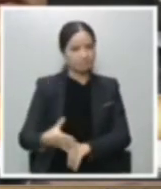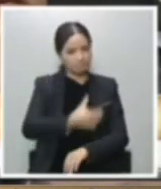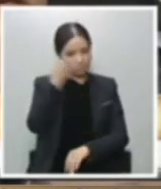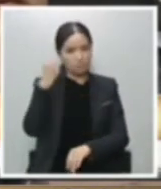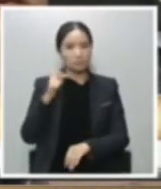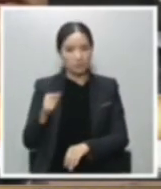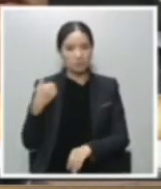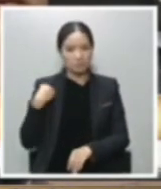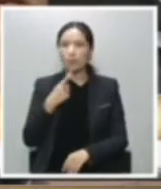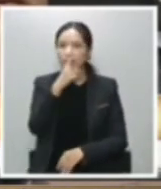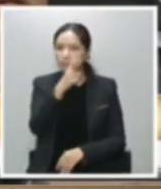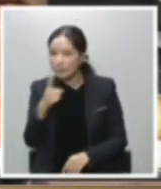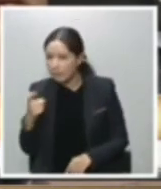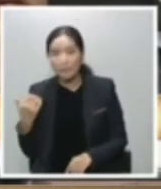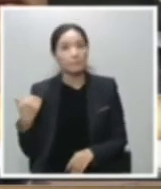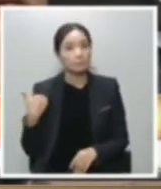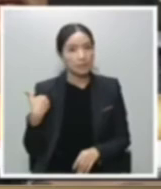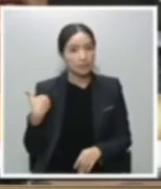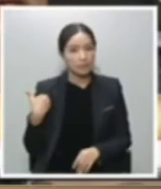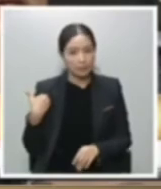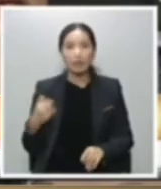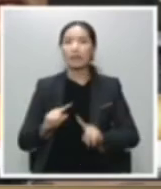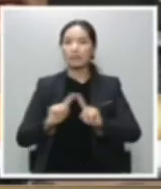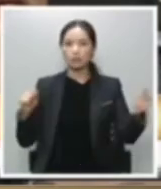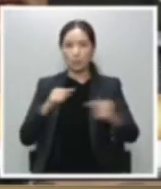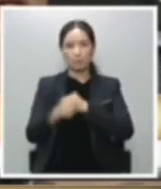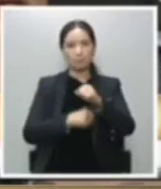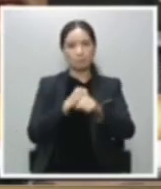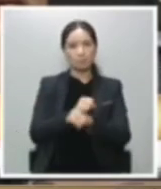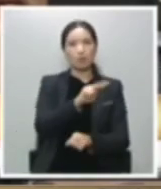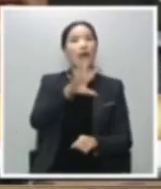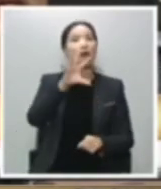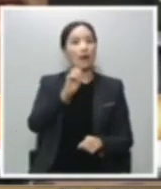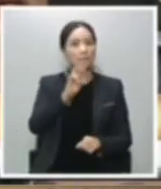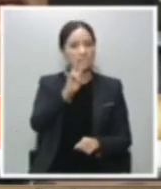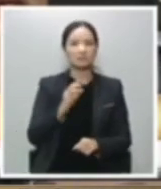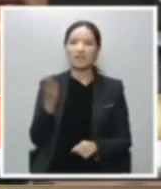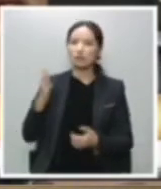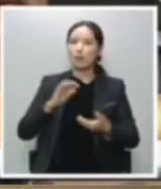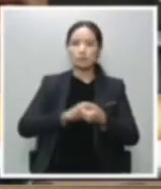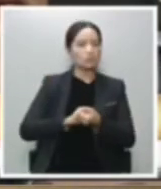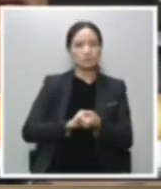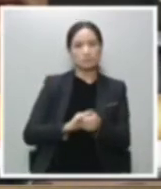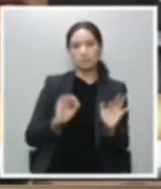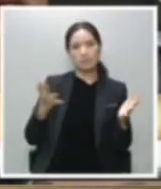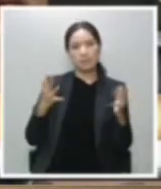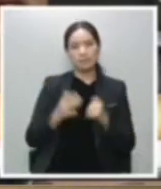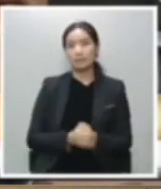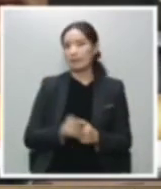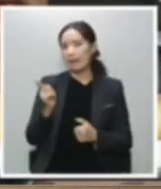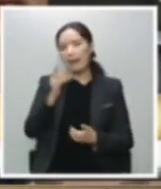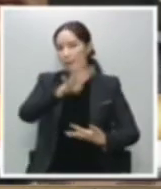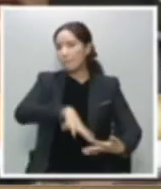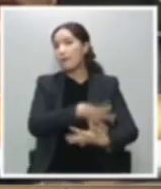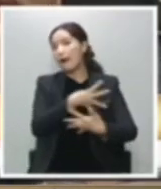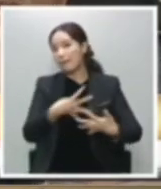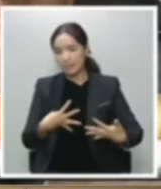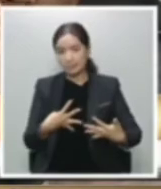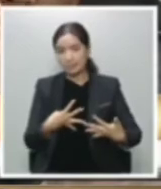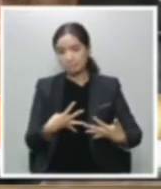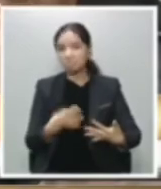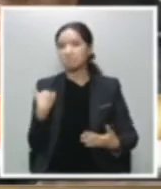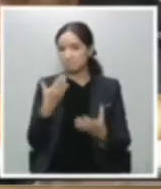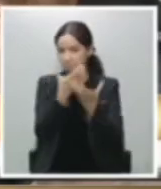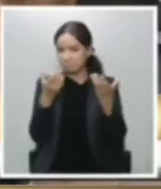กับมีคนเสียชีวิตแต่ในขณะที่ปี57ท่านไม่ให้ความร่วมมือเลยครับท่านก็วางแผนจากการที่ออกรัฐธ